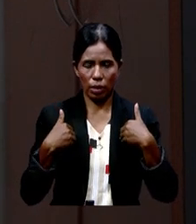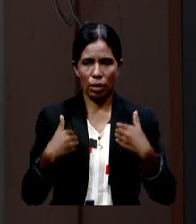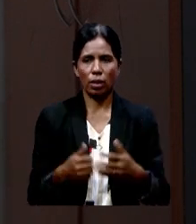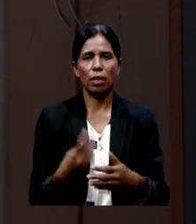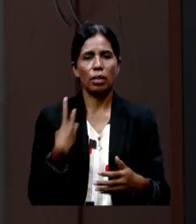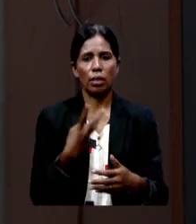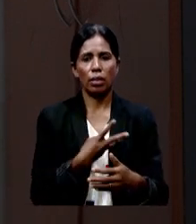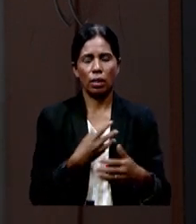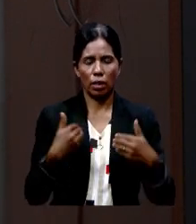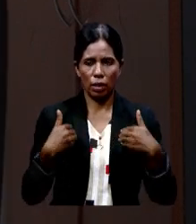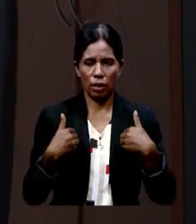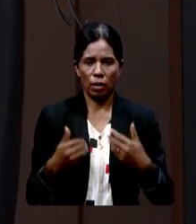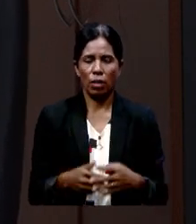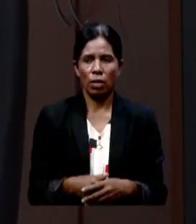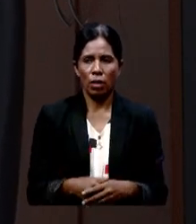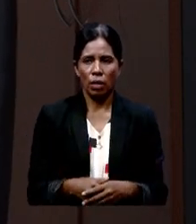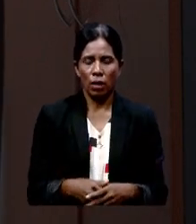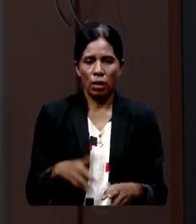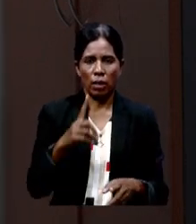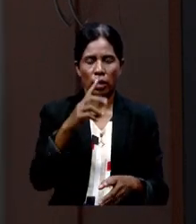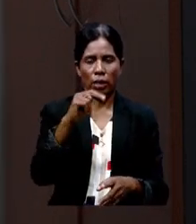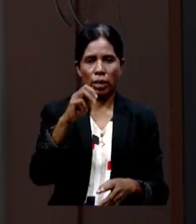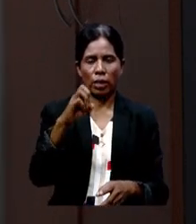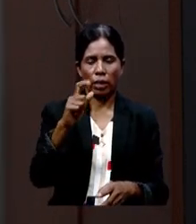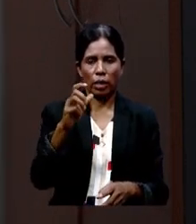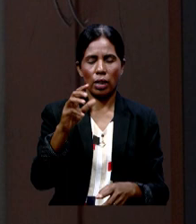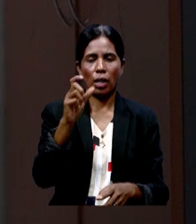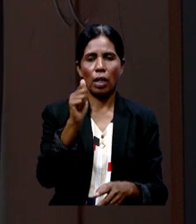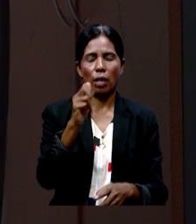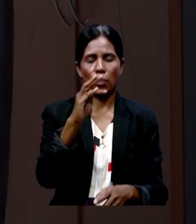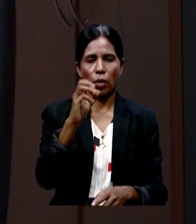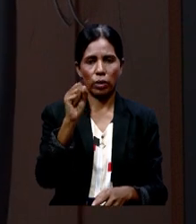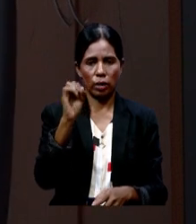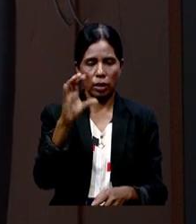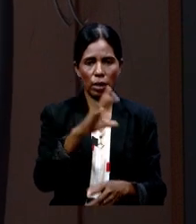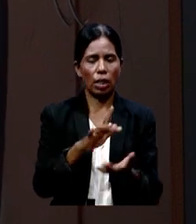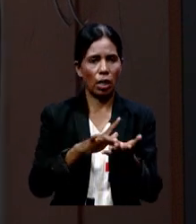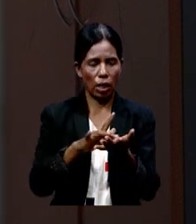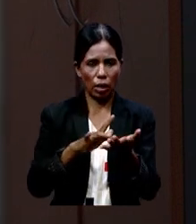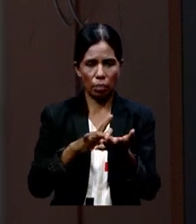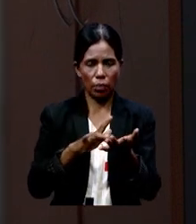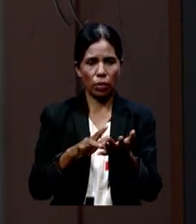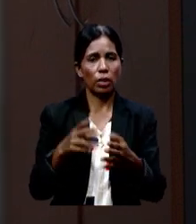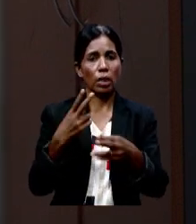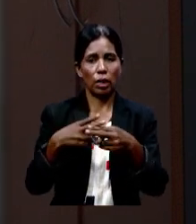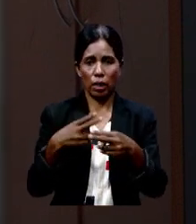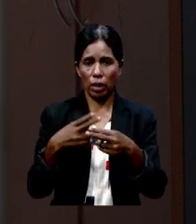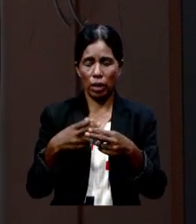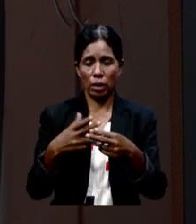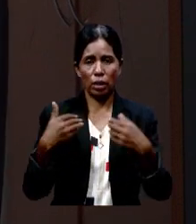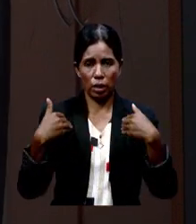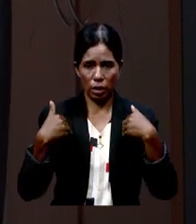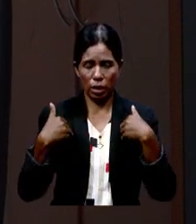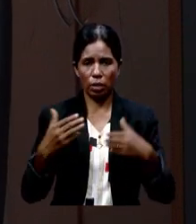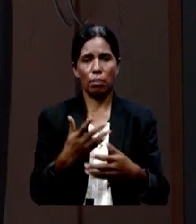ita iha anesan gentamicin, amoxicillin suspension, do hidrocortisone, beclometasone,